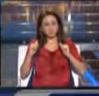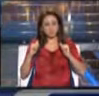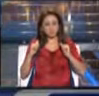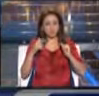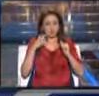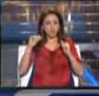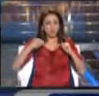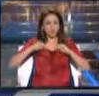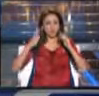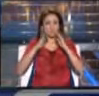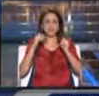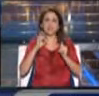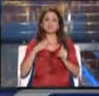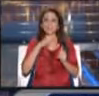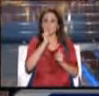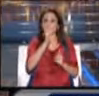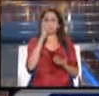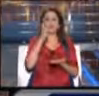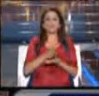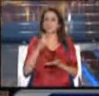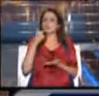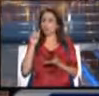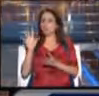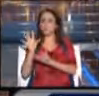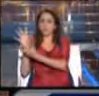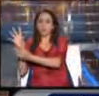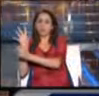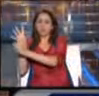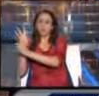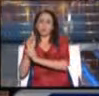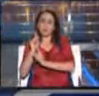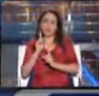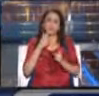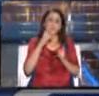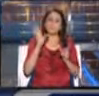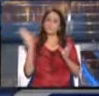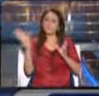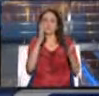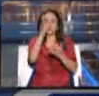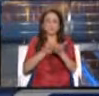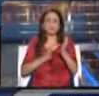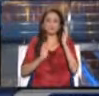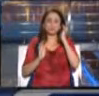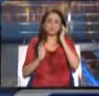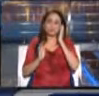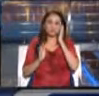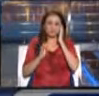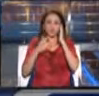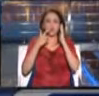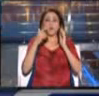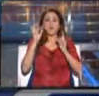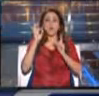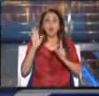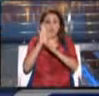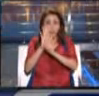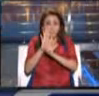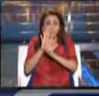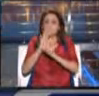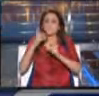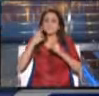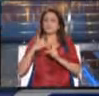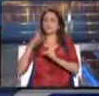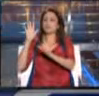ده بيبقى انت محايد جدا فيها. مثلا تطرح قضية زي الدستور مثلا، لازم تكون منحاز انك لابد ان الرياضيين يكونوا ممثلين بقوة في الدستور. تطرح قضية